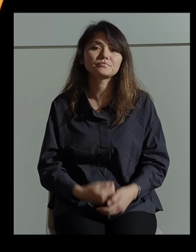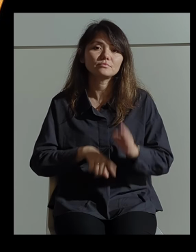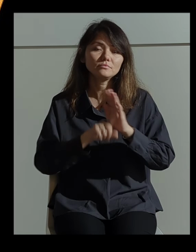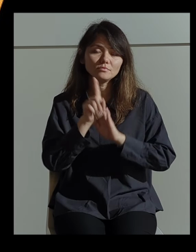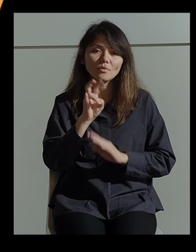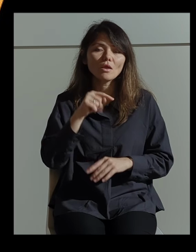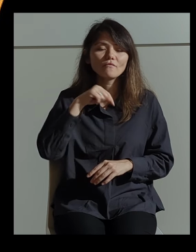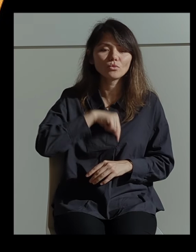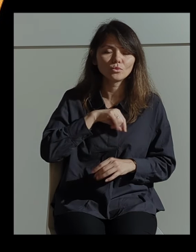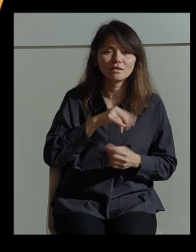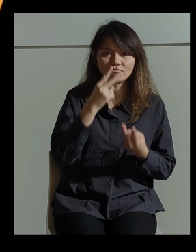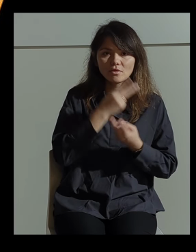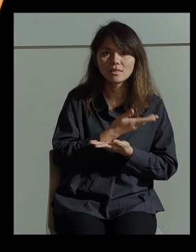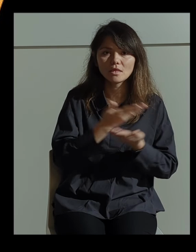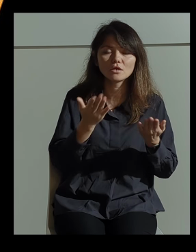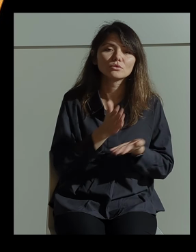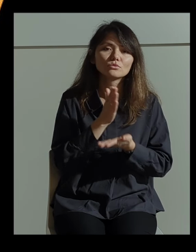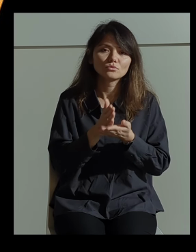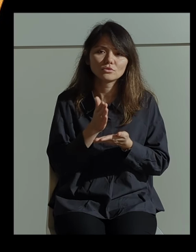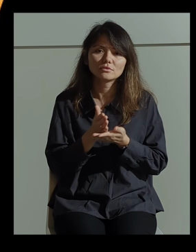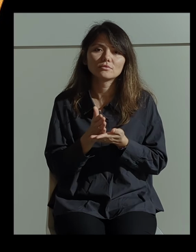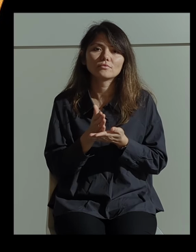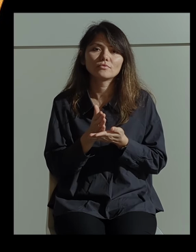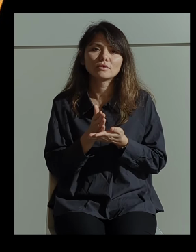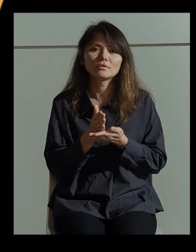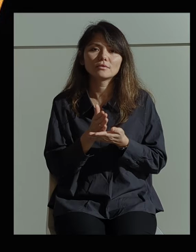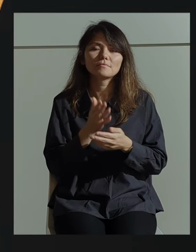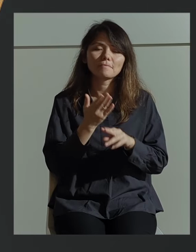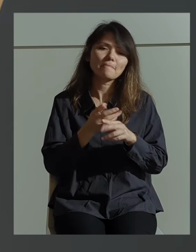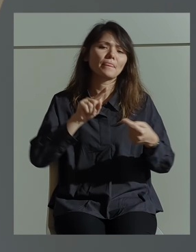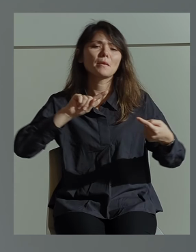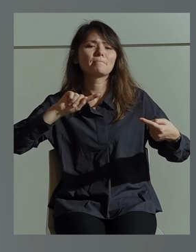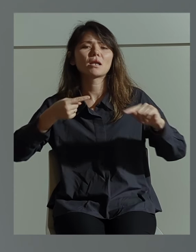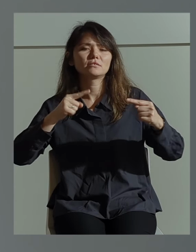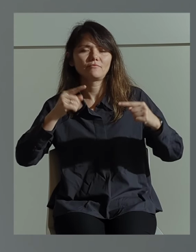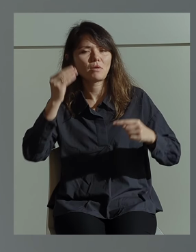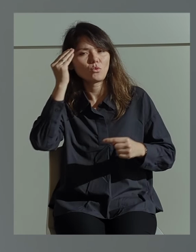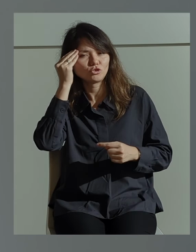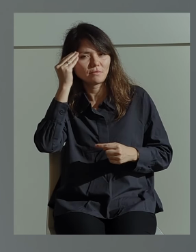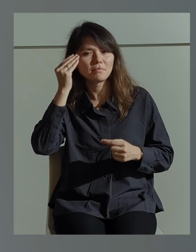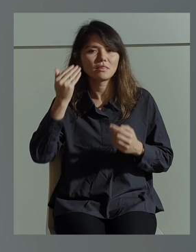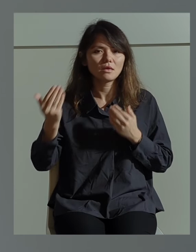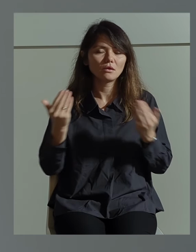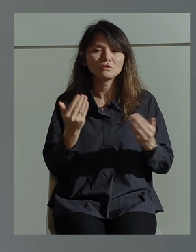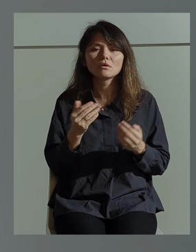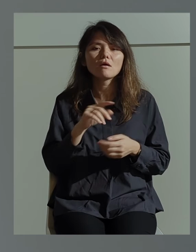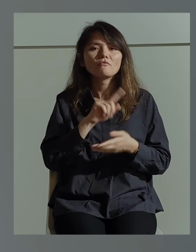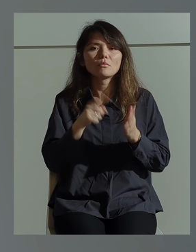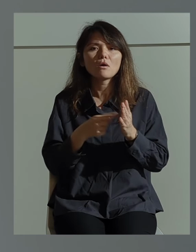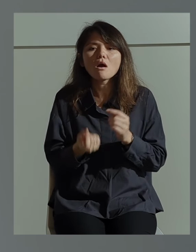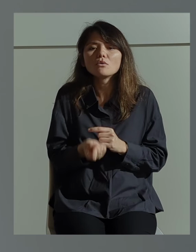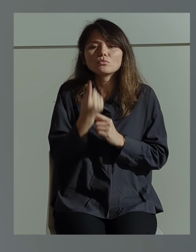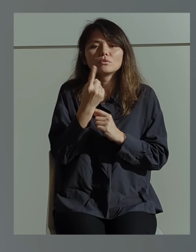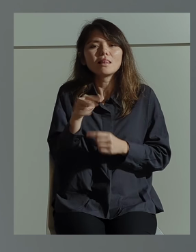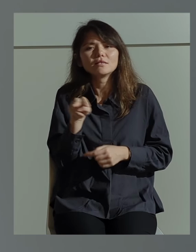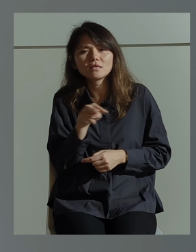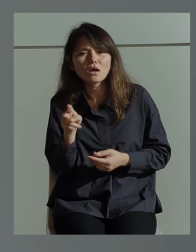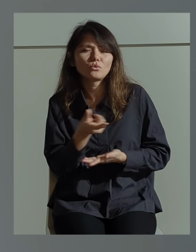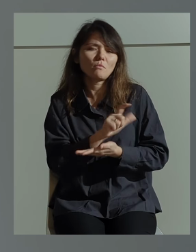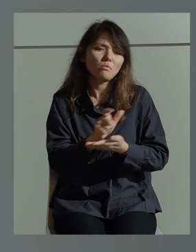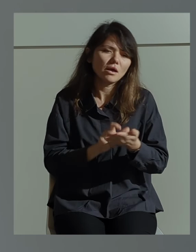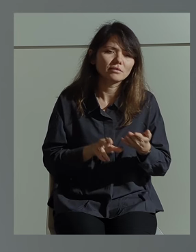внутреннего и внешнего существуют полярно противоположные мнения по вопросу откуда литература будь то поэзия